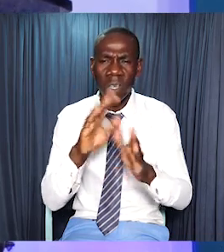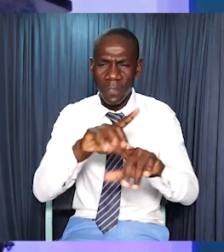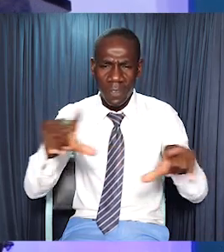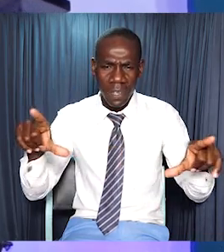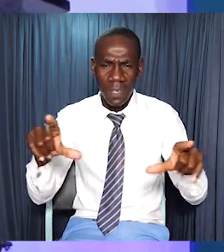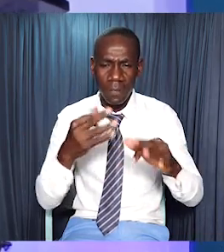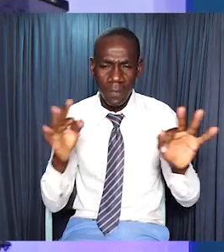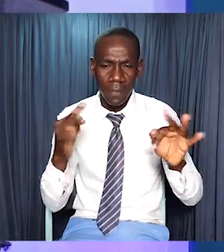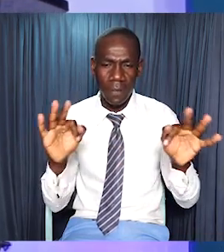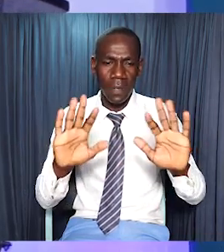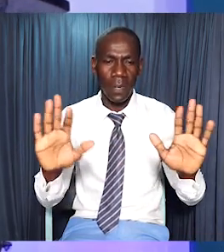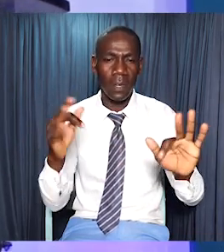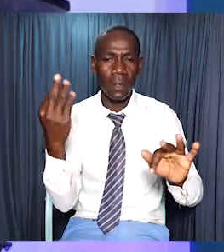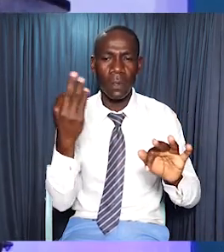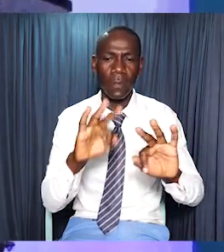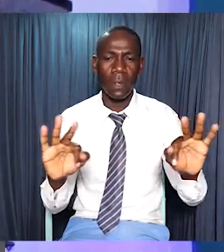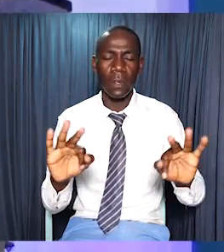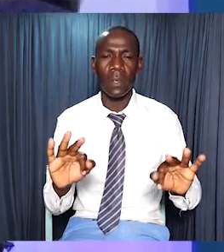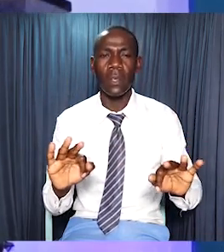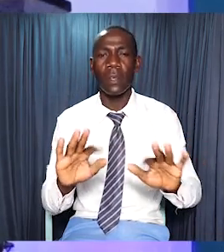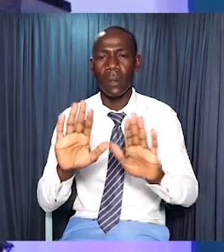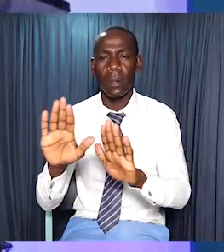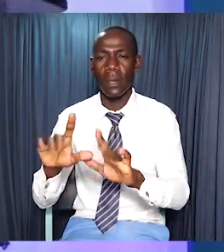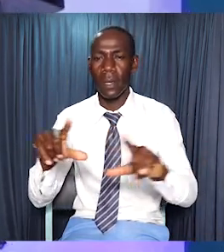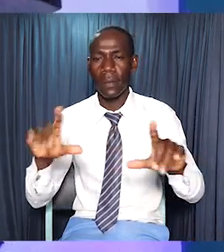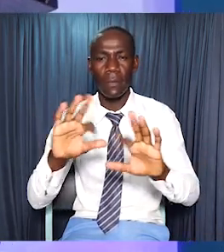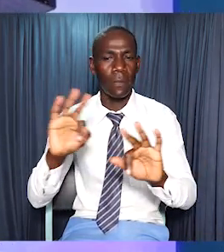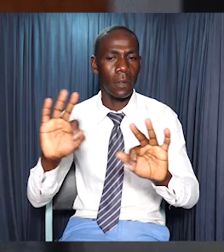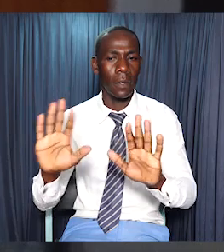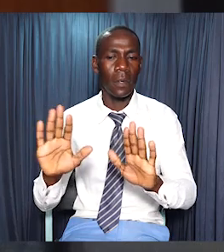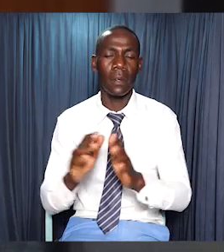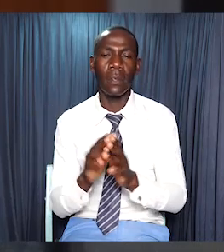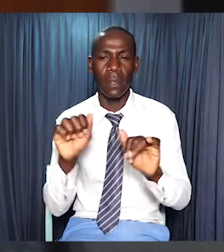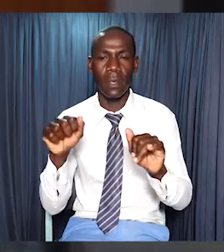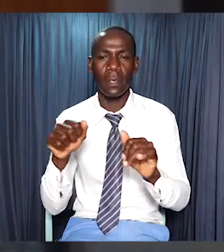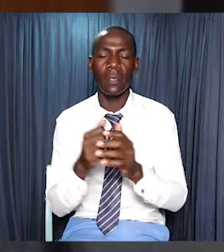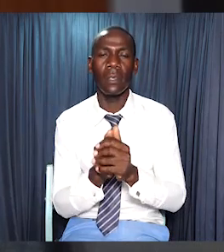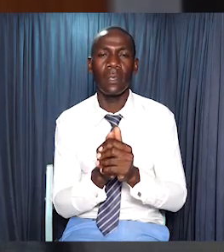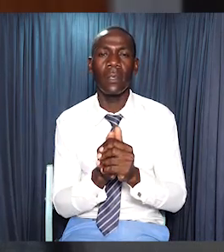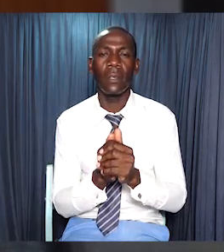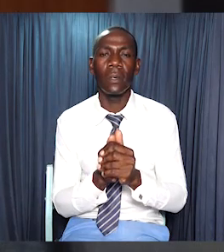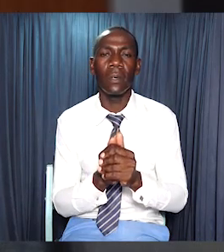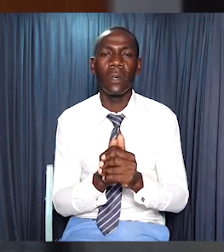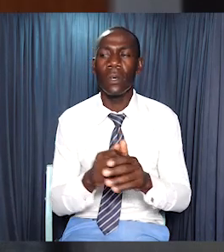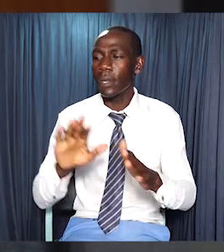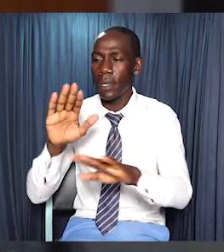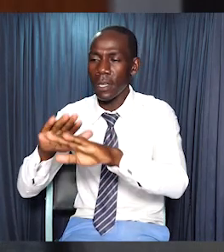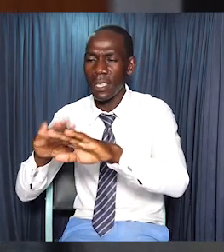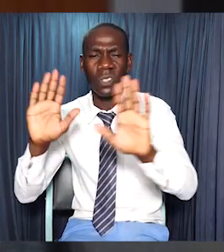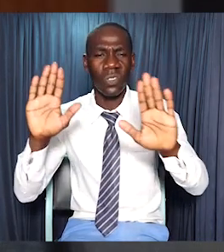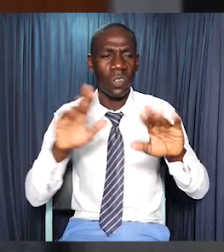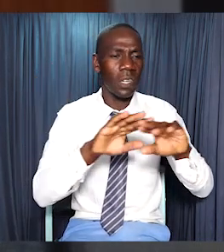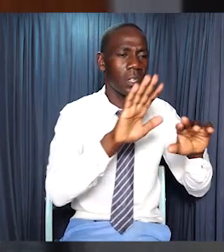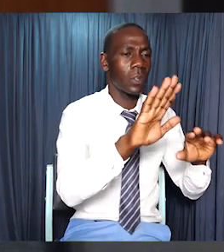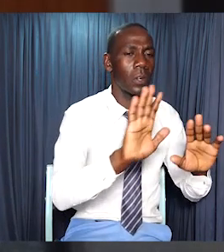ni kwetu hapo. The bush too, you own it, okay? Baba wande hapo. Yeah, it belongs to this tribe here. Fine. Haya, kila gusa hapo ni kuna wewe. Wherever he